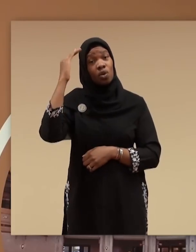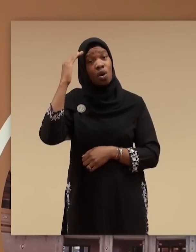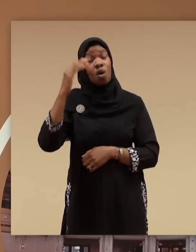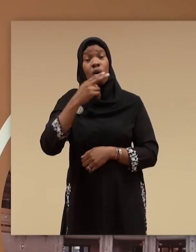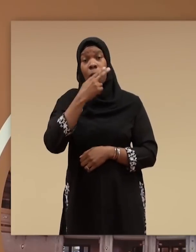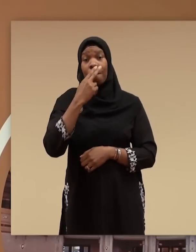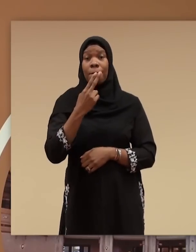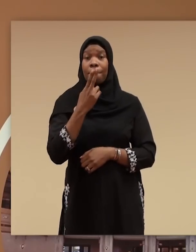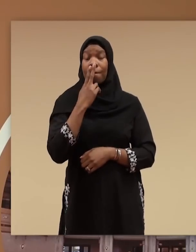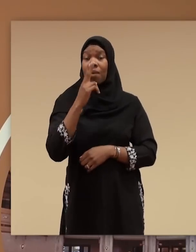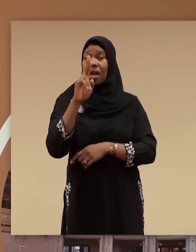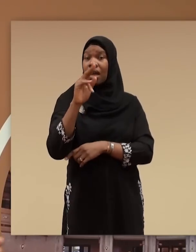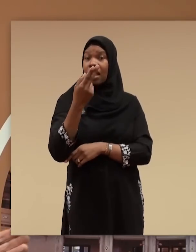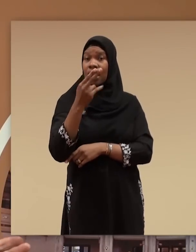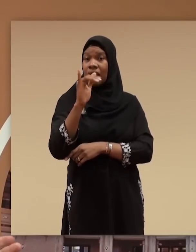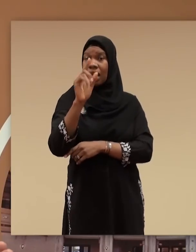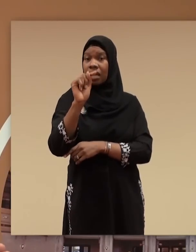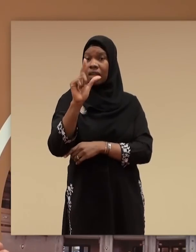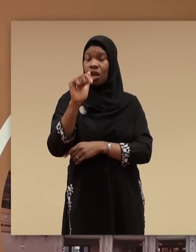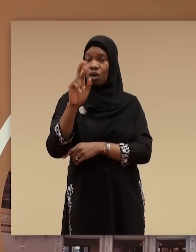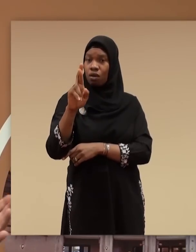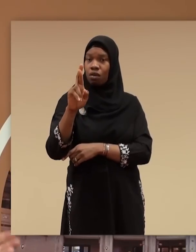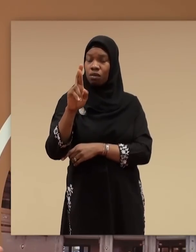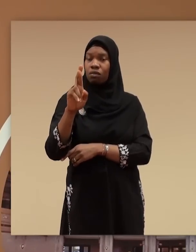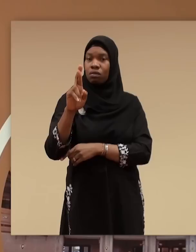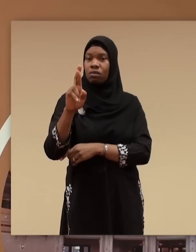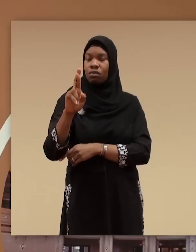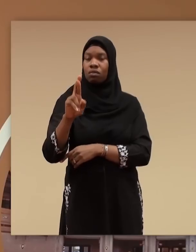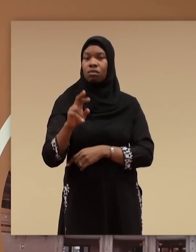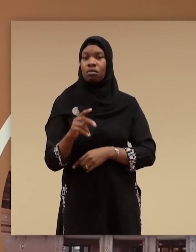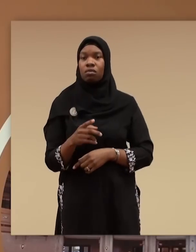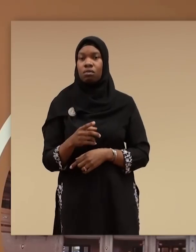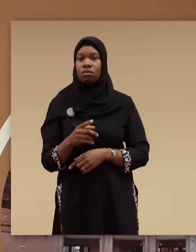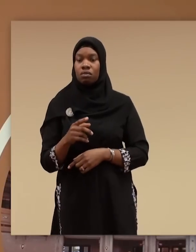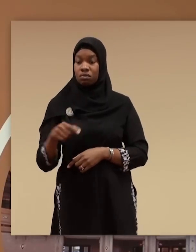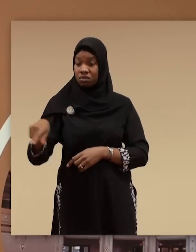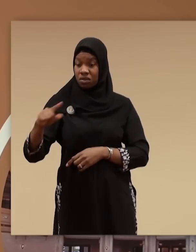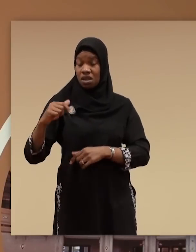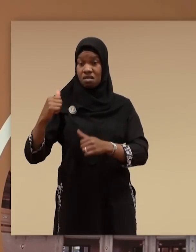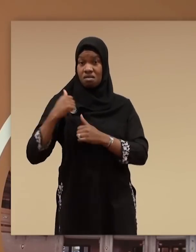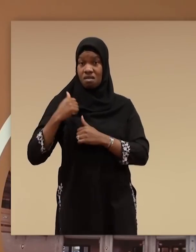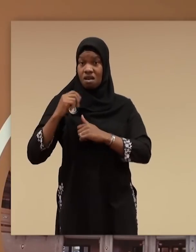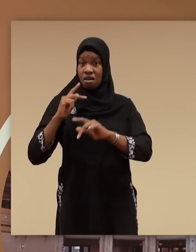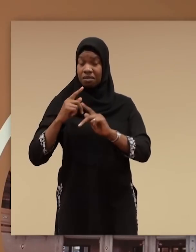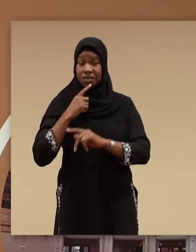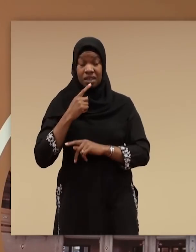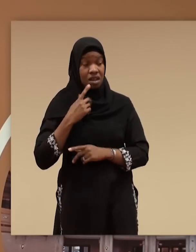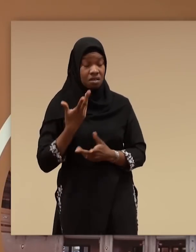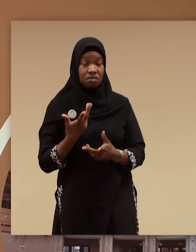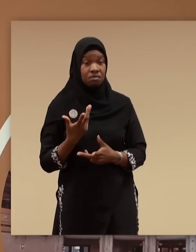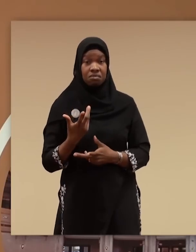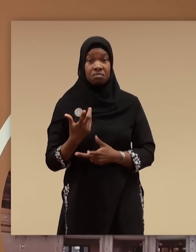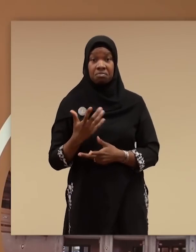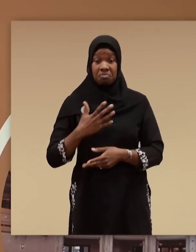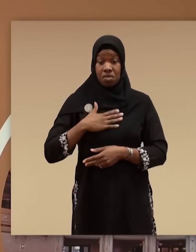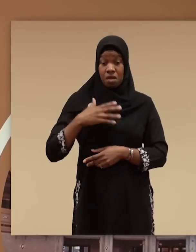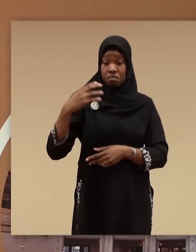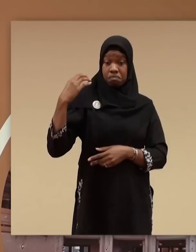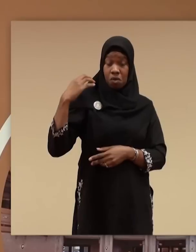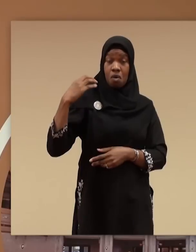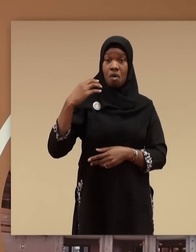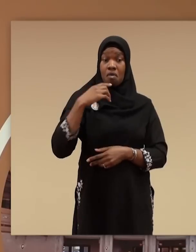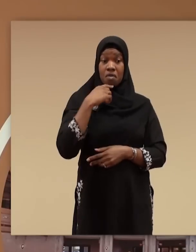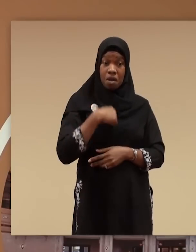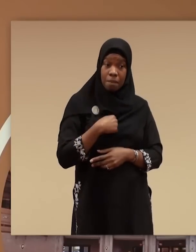to justice. They said, well, I'm an employee. I had to obey my superior. That doesn't work. لا